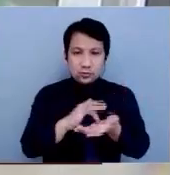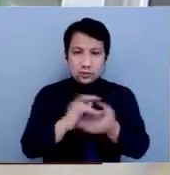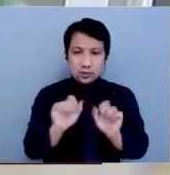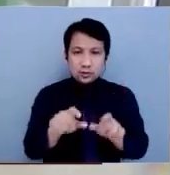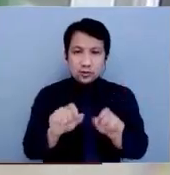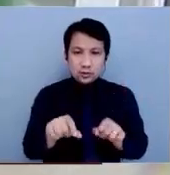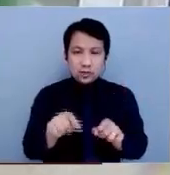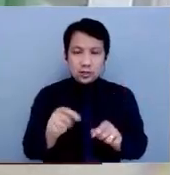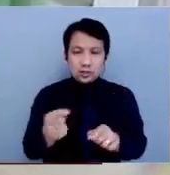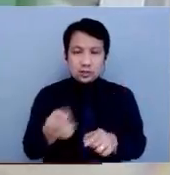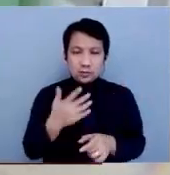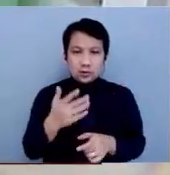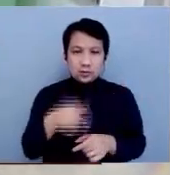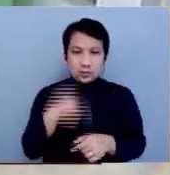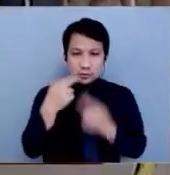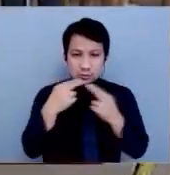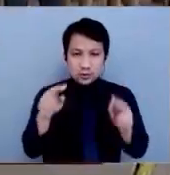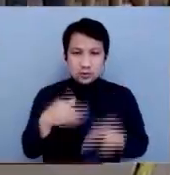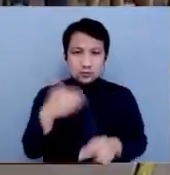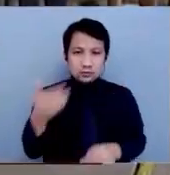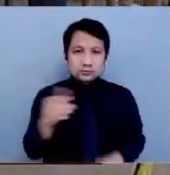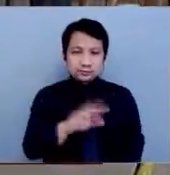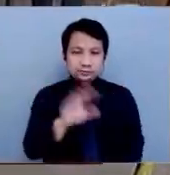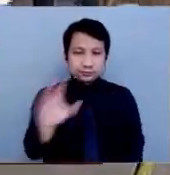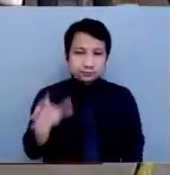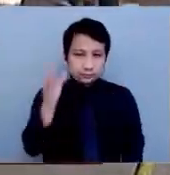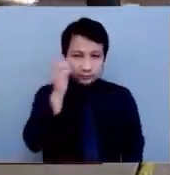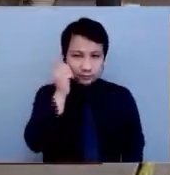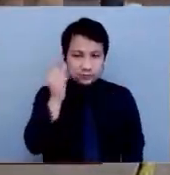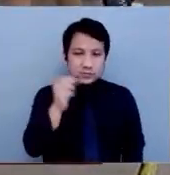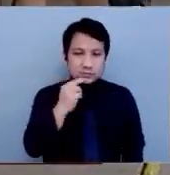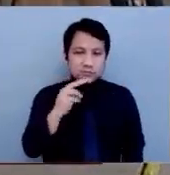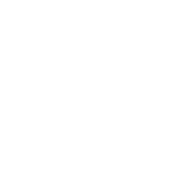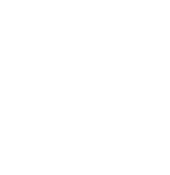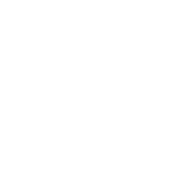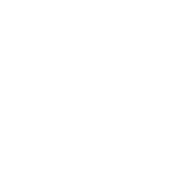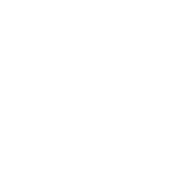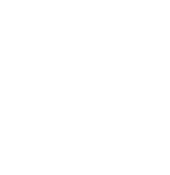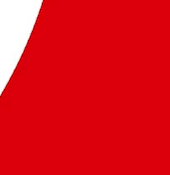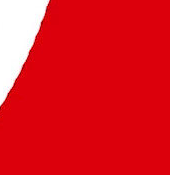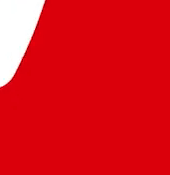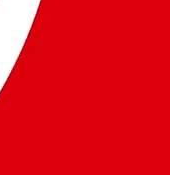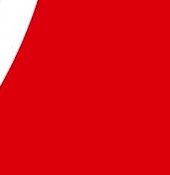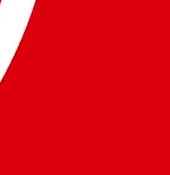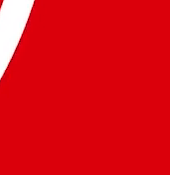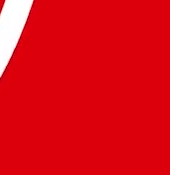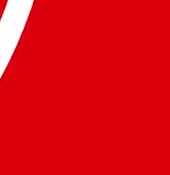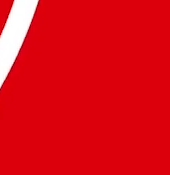Nagbabalita mula sa frontline, Camille Samonte, News 5.